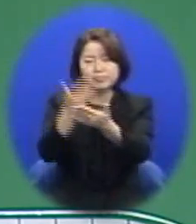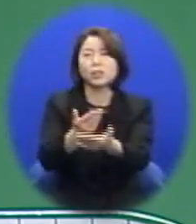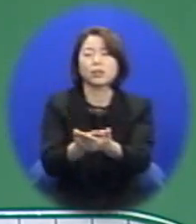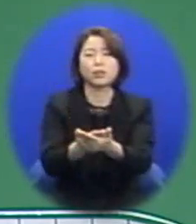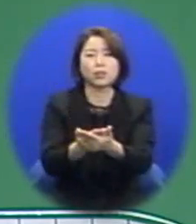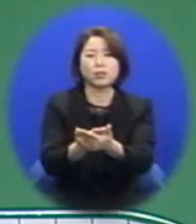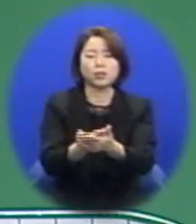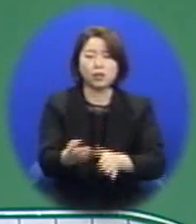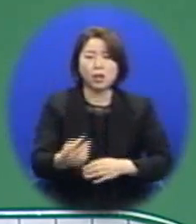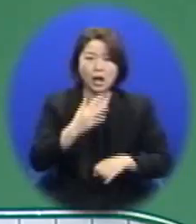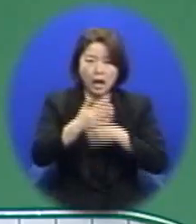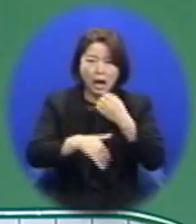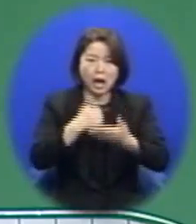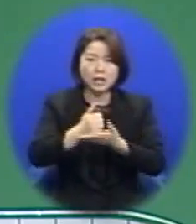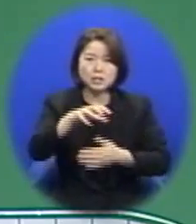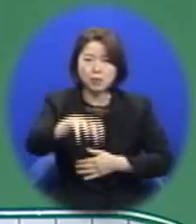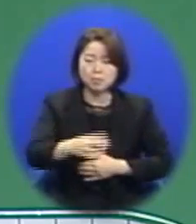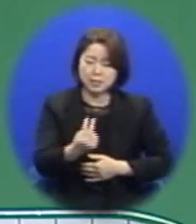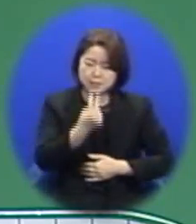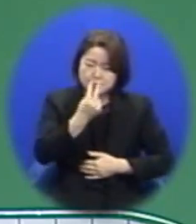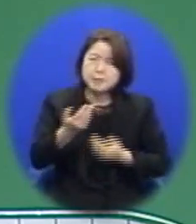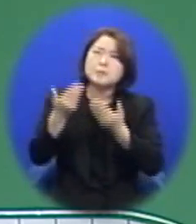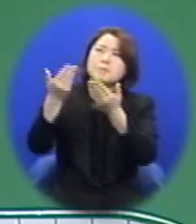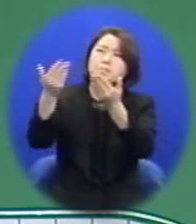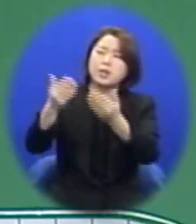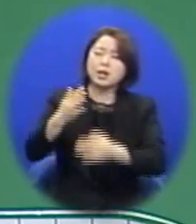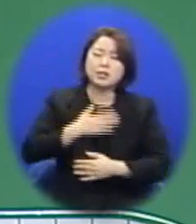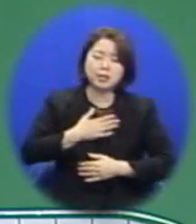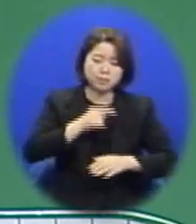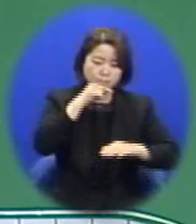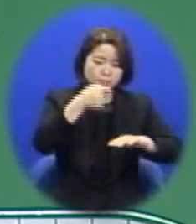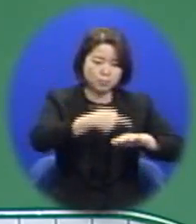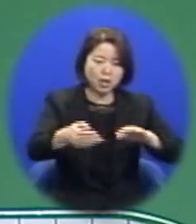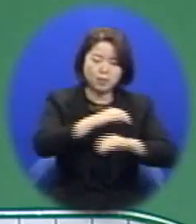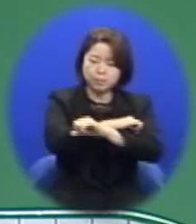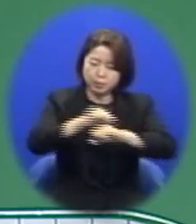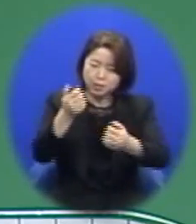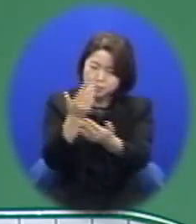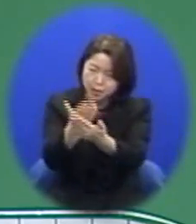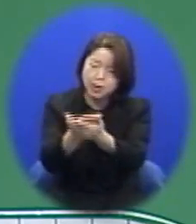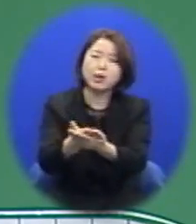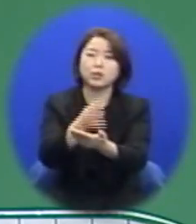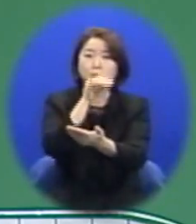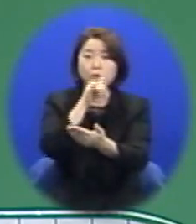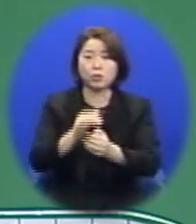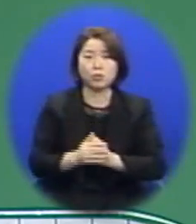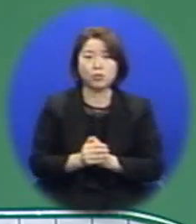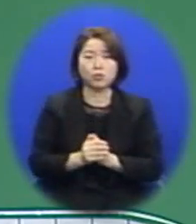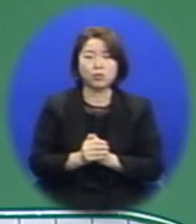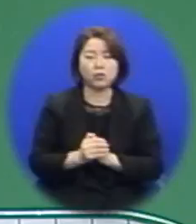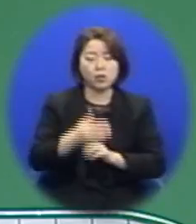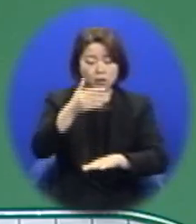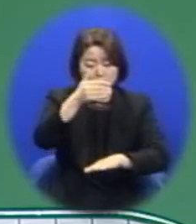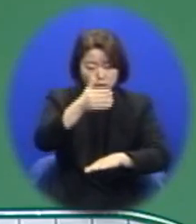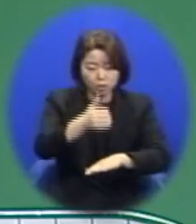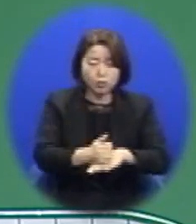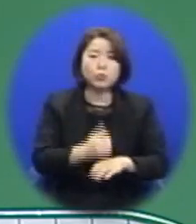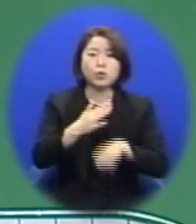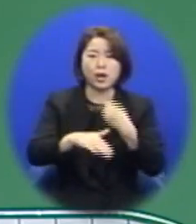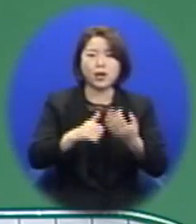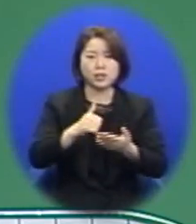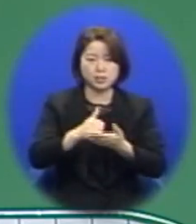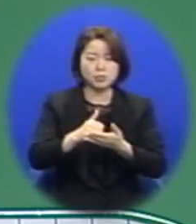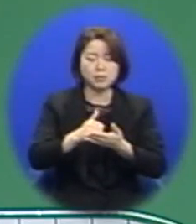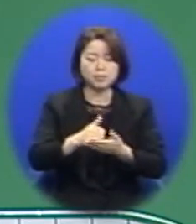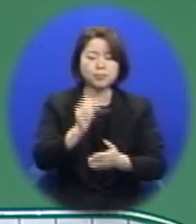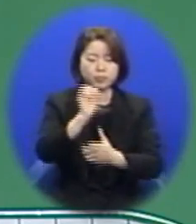앞에 생명 걸고 민족의 용서를 구했어요. 결국은 하나님이